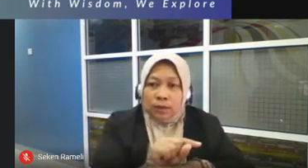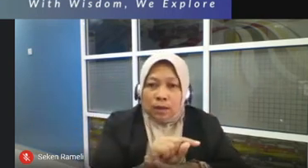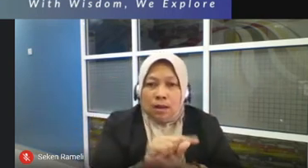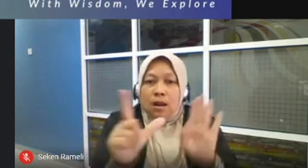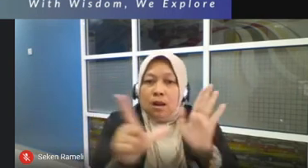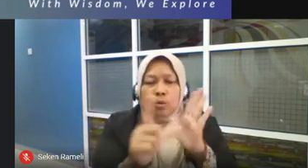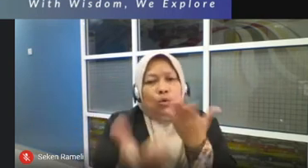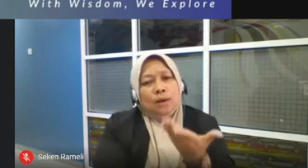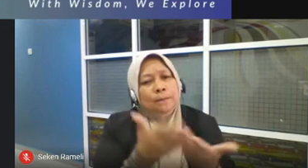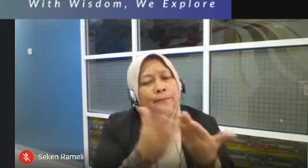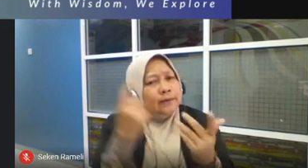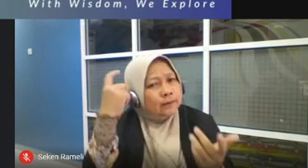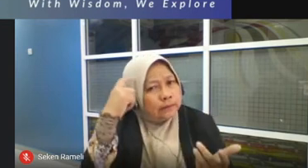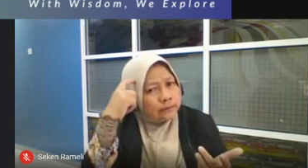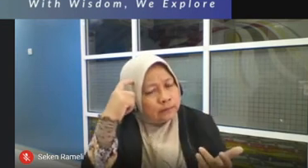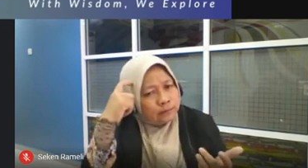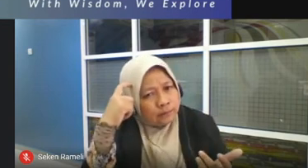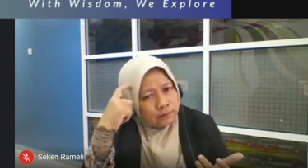yang mudah nak ingat.